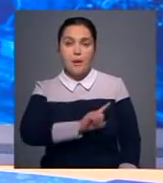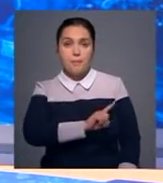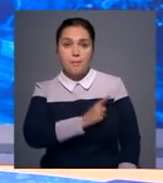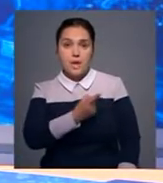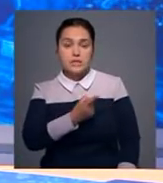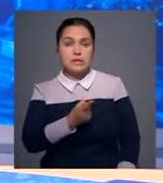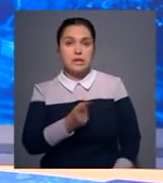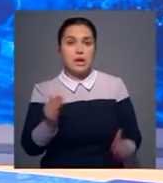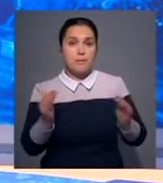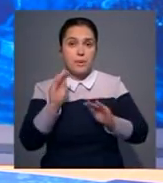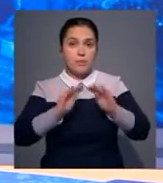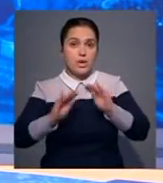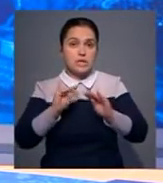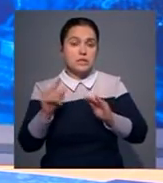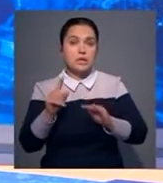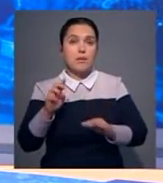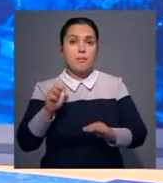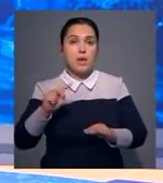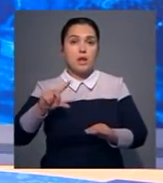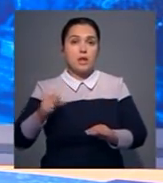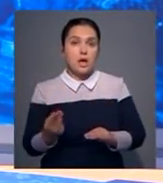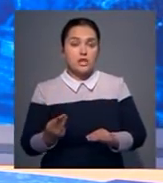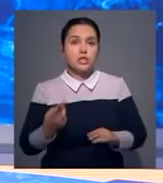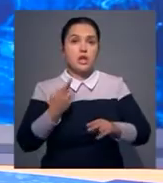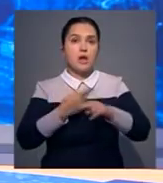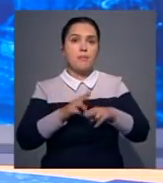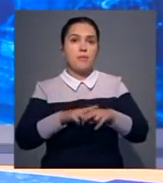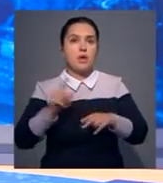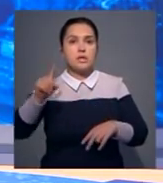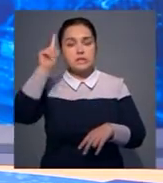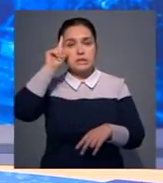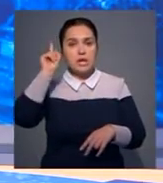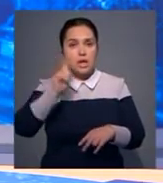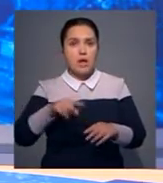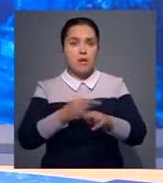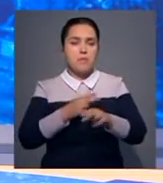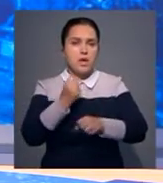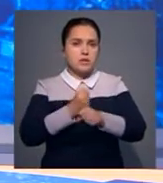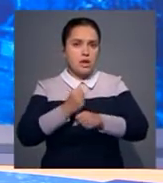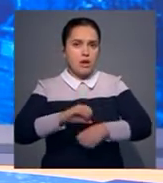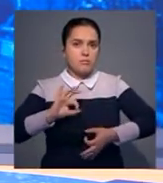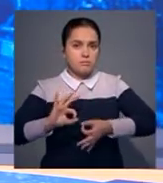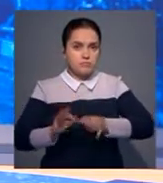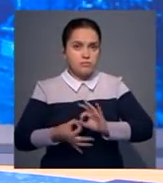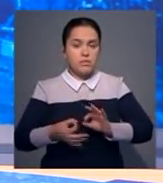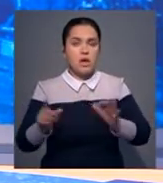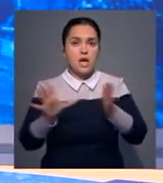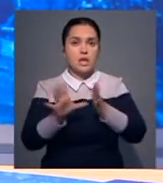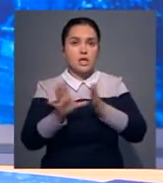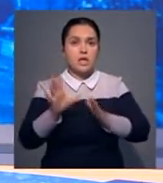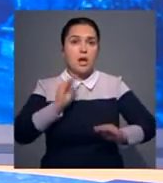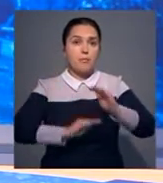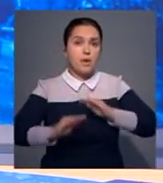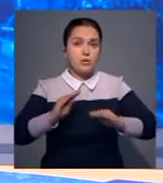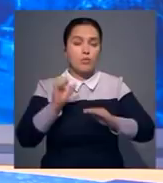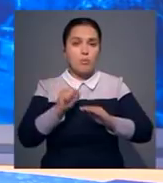Мастер микроминиатюры из Балхаша уже давно превзошел левшу, который, как известно, у Лисковского блоху подковал. Электромонтер Николай Савидов